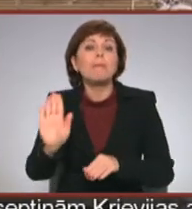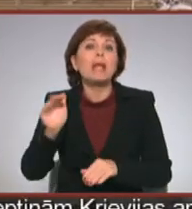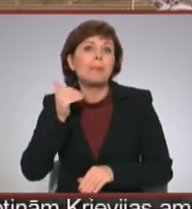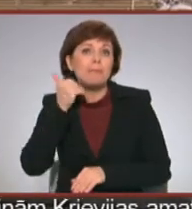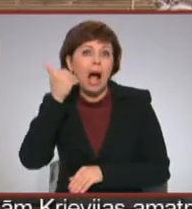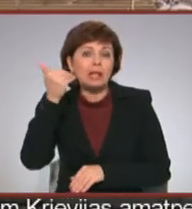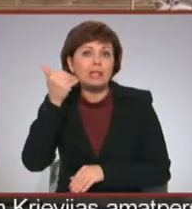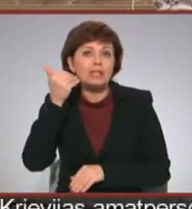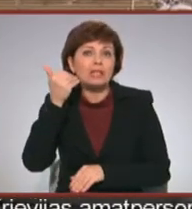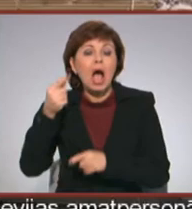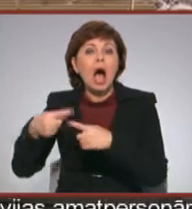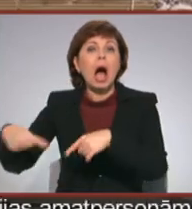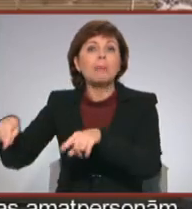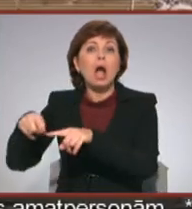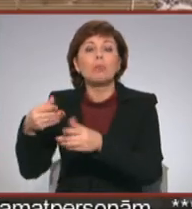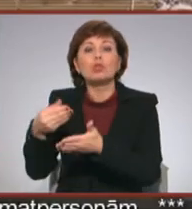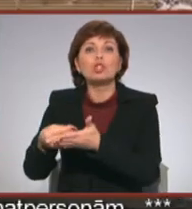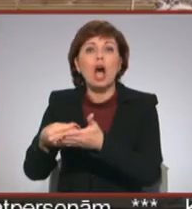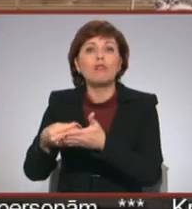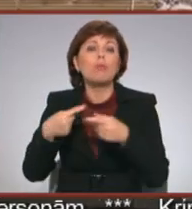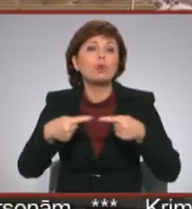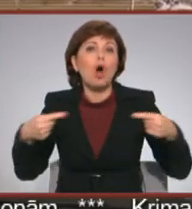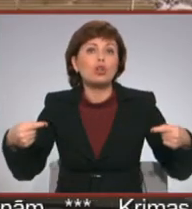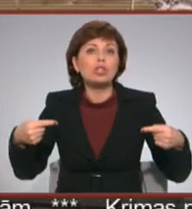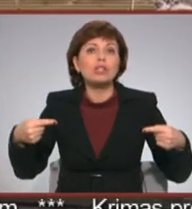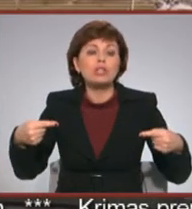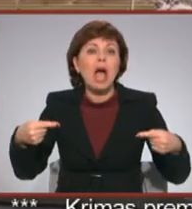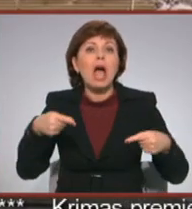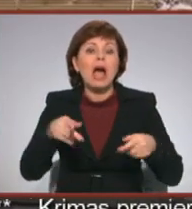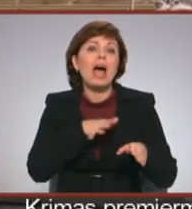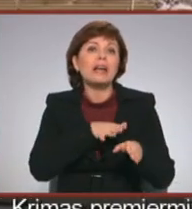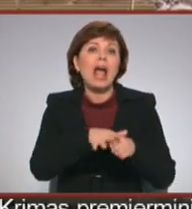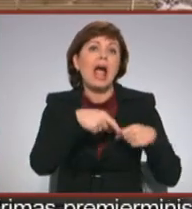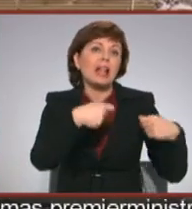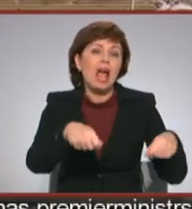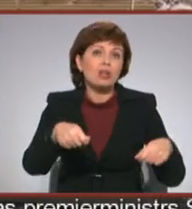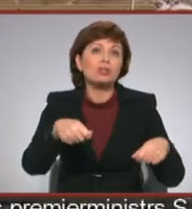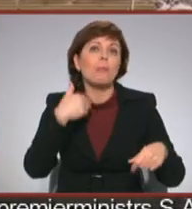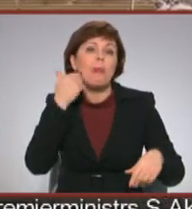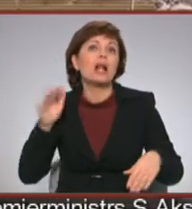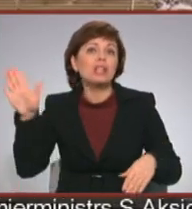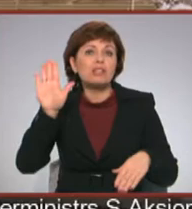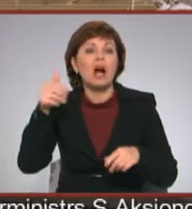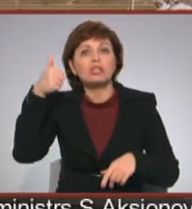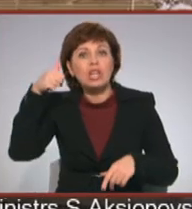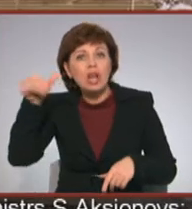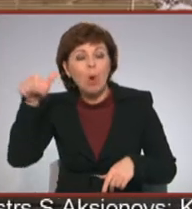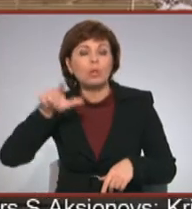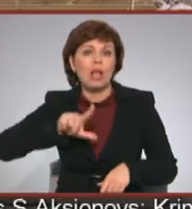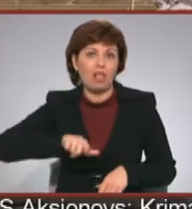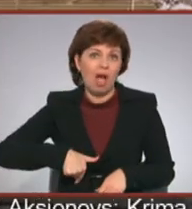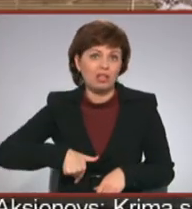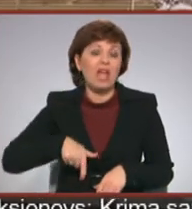teiksim, apgabalos savu produkciju realizē uz Baltijas valstīm, liela daļa uz Igauniju, tāpat uz Latviju, tad,